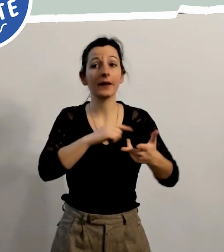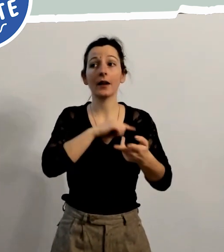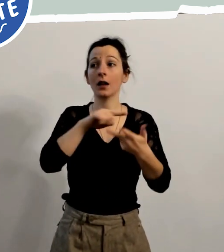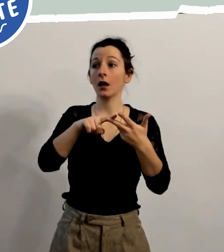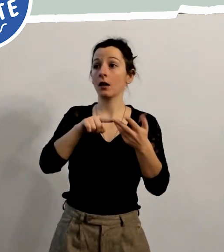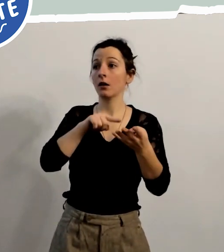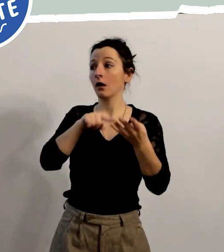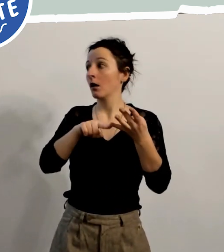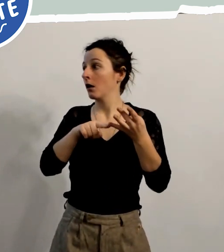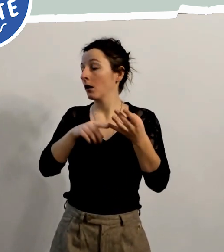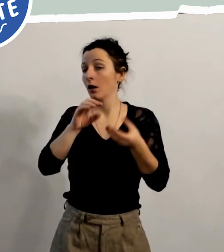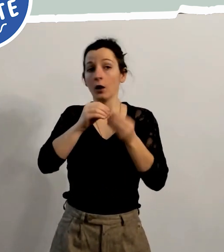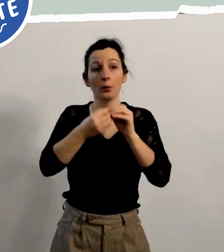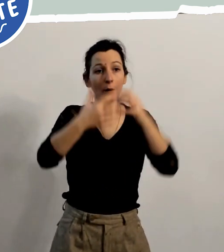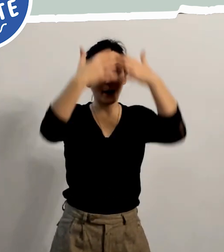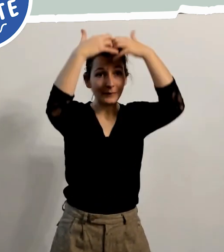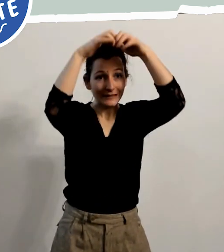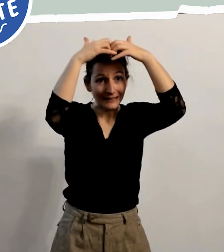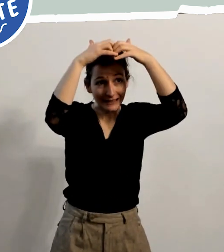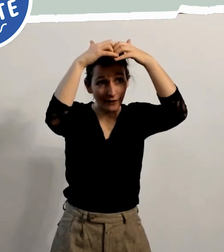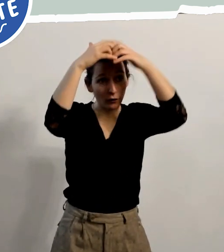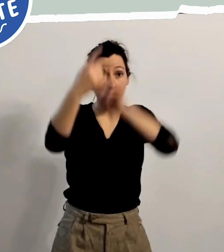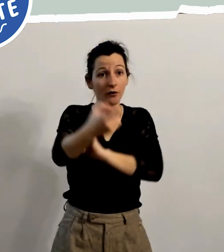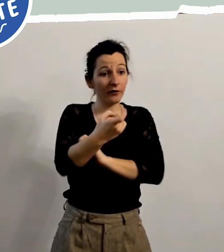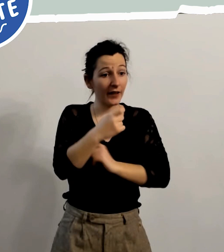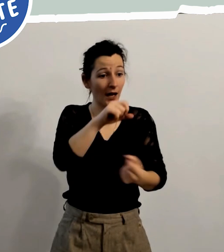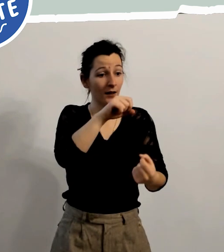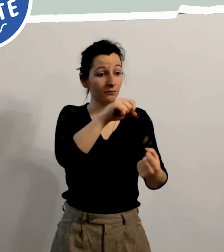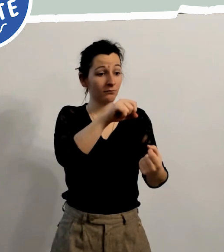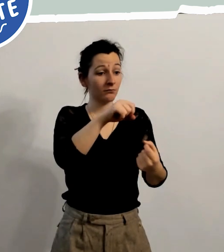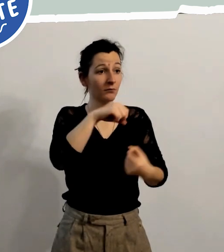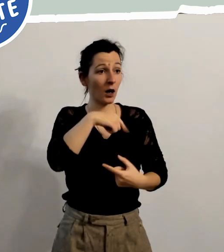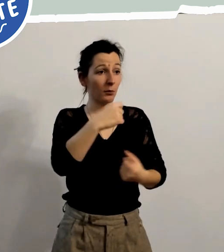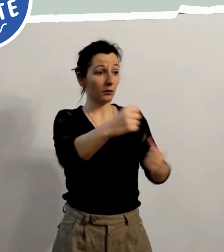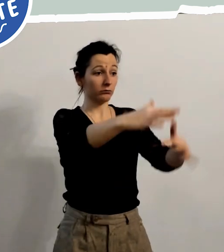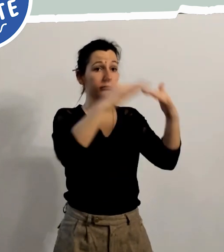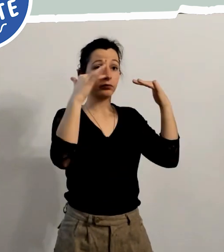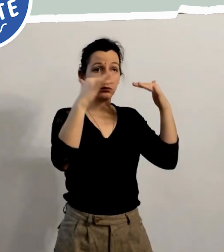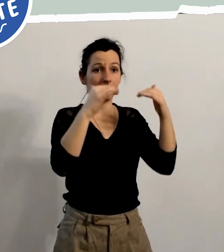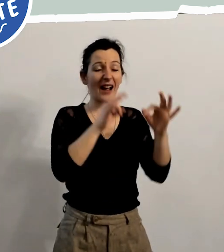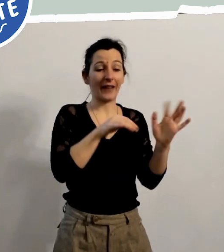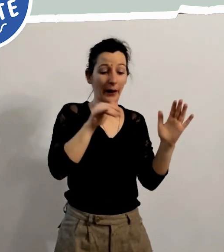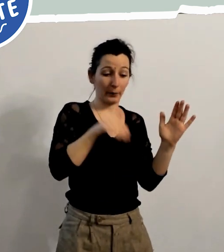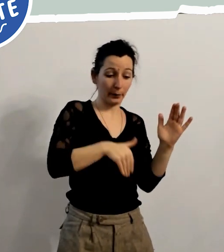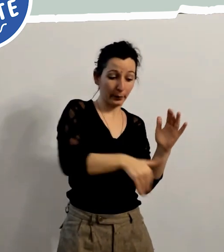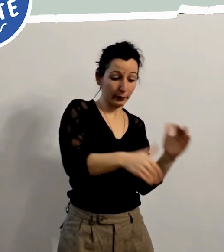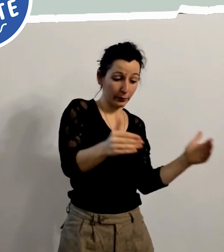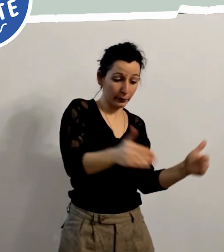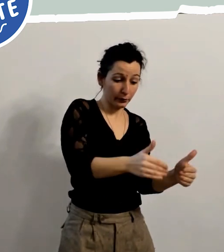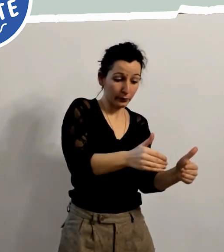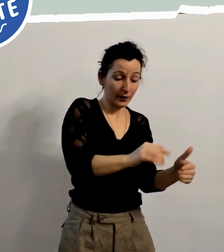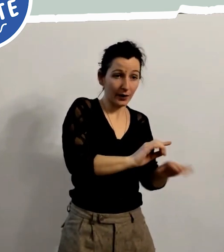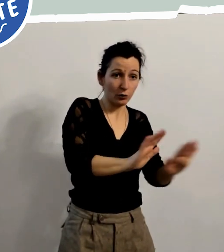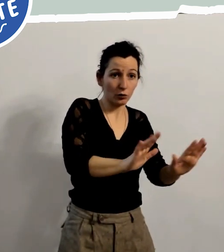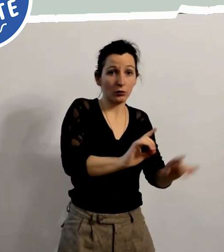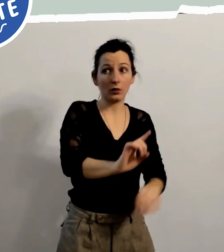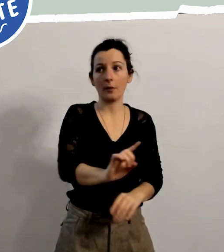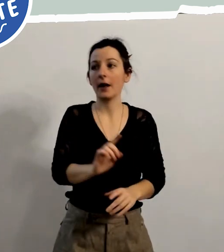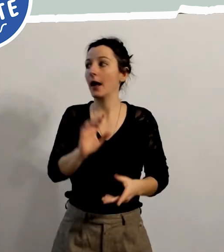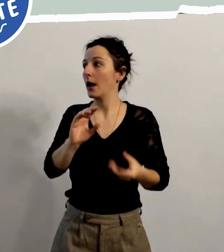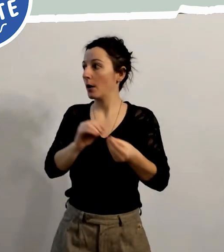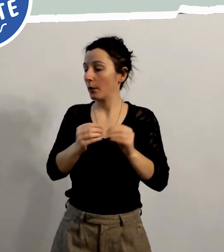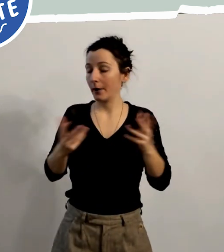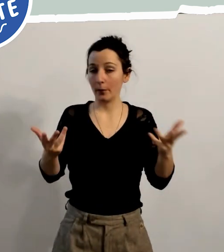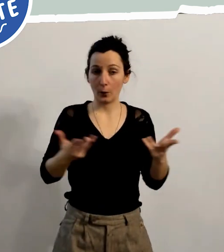même le développement cérébral. Donc, il n'y a pas que l'infertilité. Le problème, tu vas m'excuser